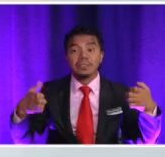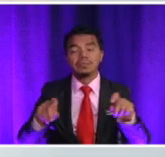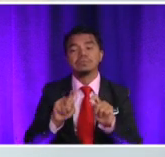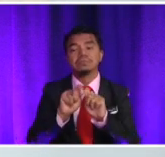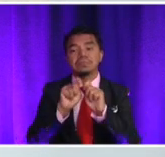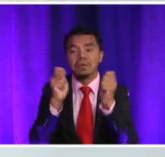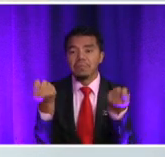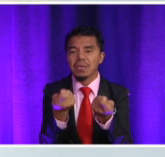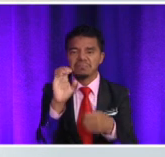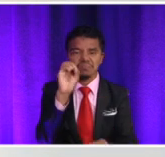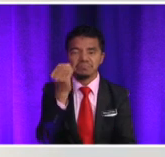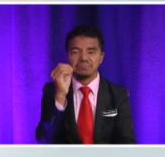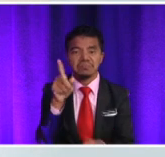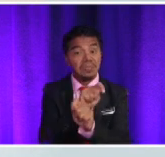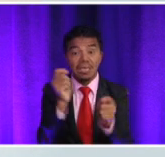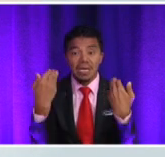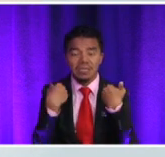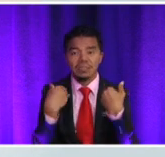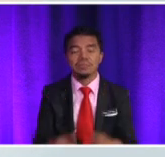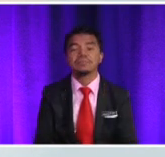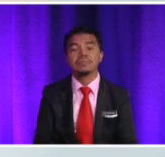itu hanya mengandung